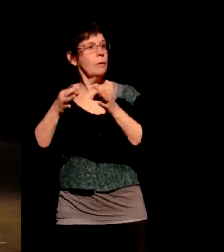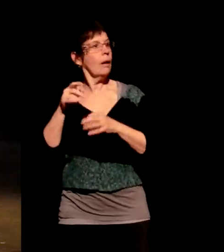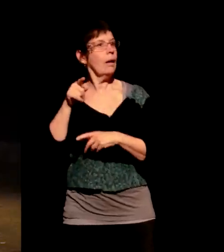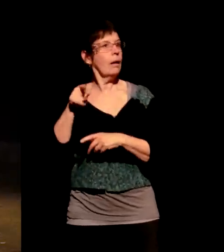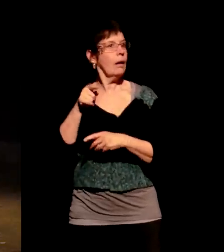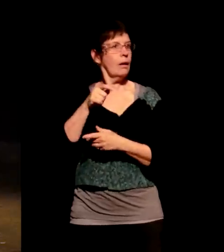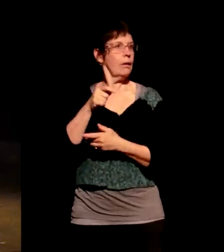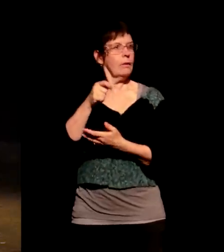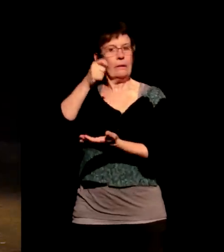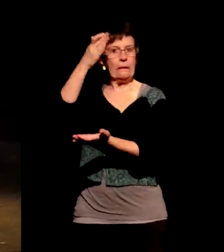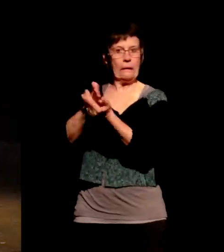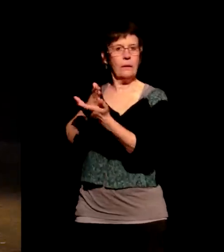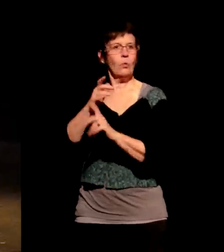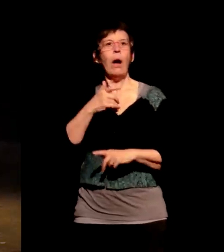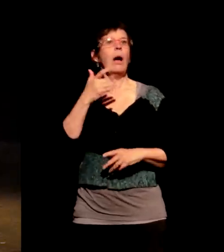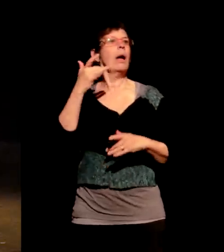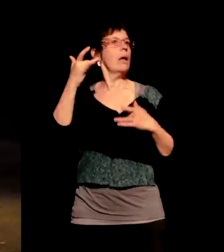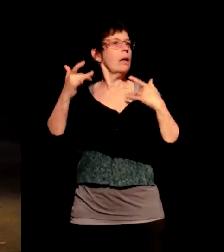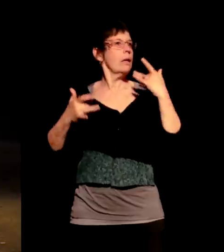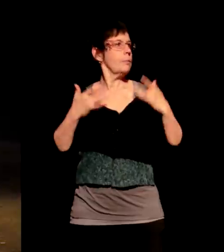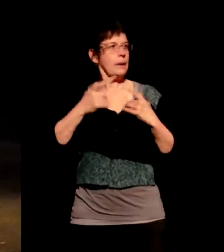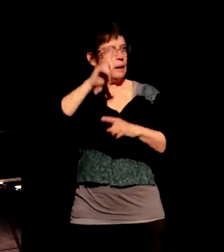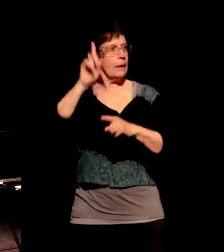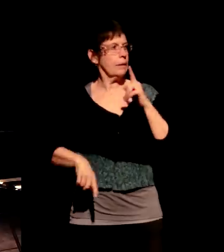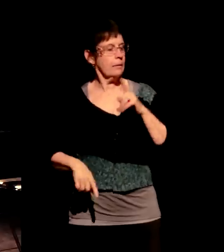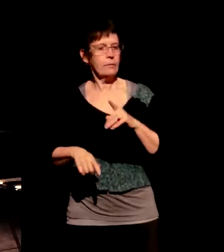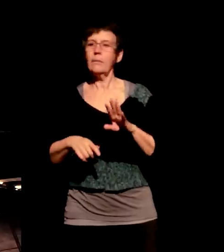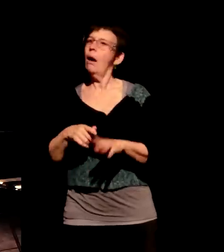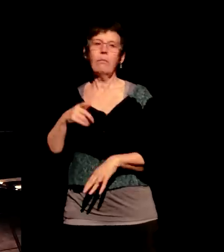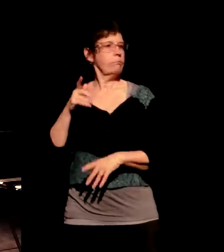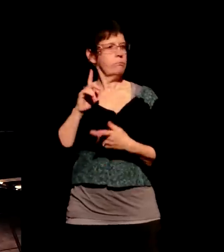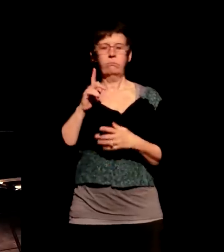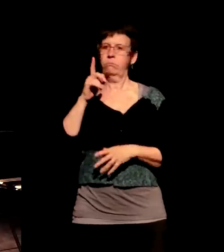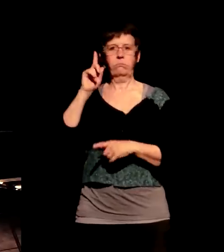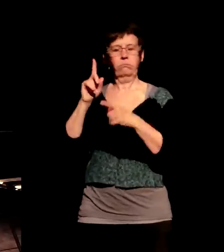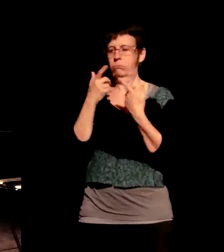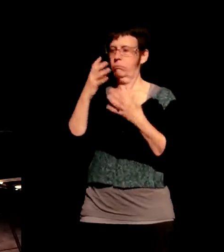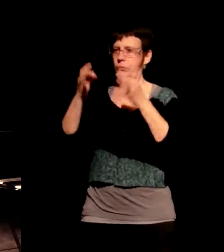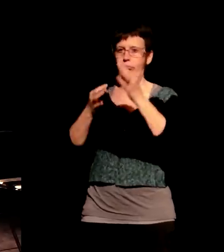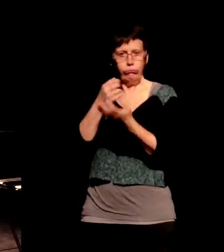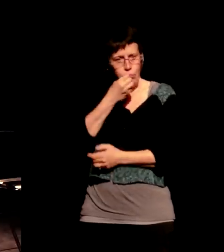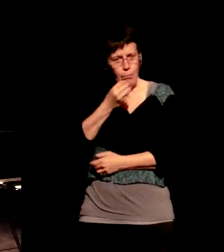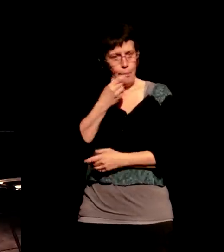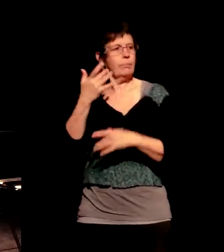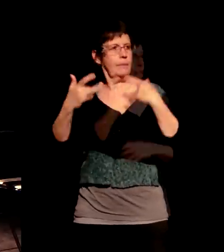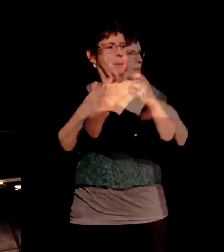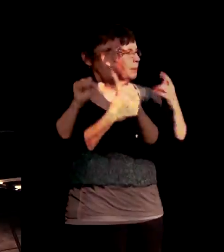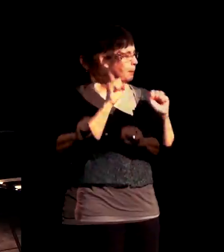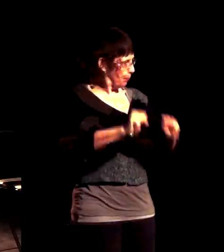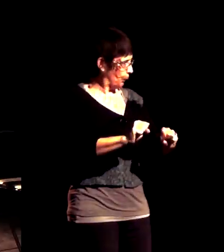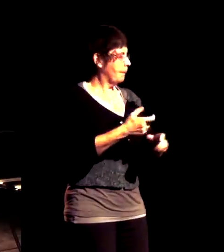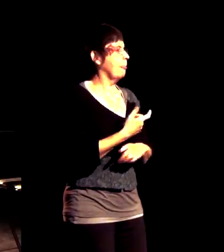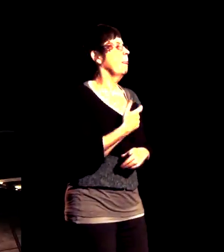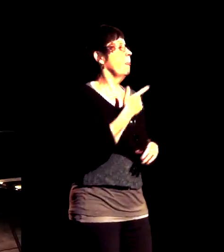proposition de censure, en fait, que le spectacle ne puisse pas avoir lieu. Donc le spectacle peut avoir lieu. L'État, par la personne de Manuel Valls, décide